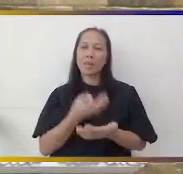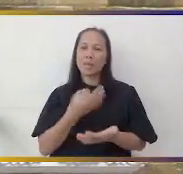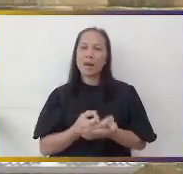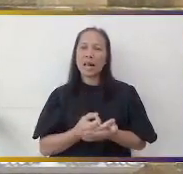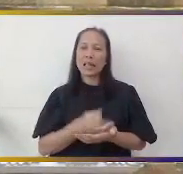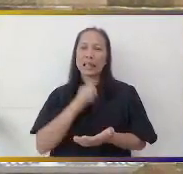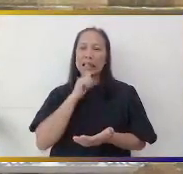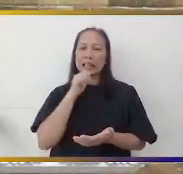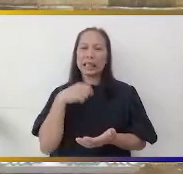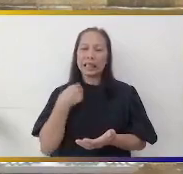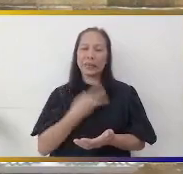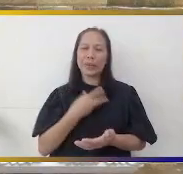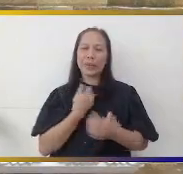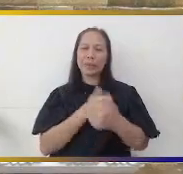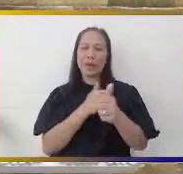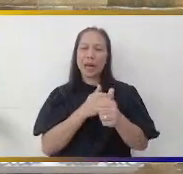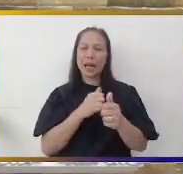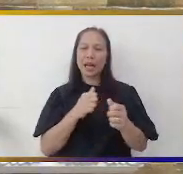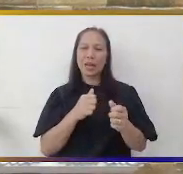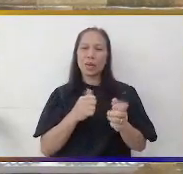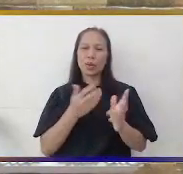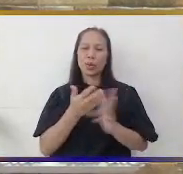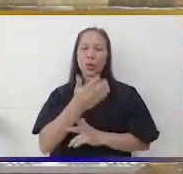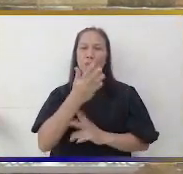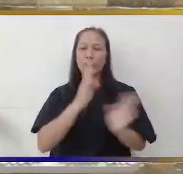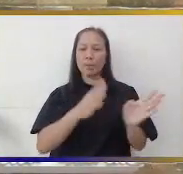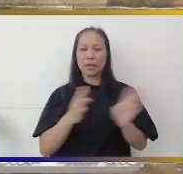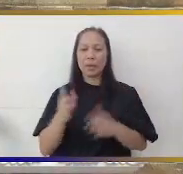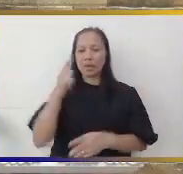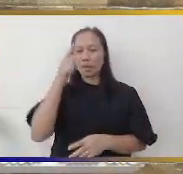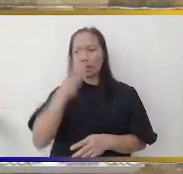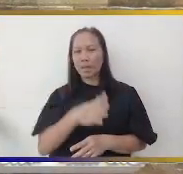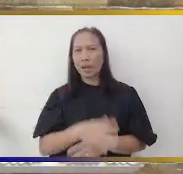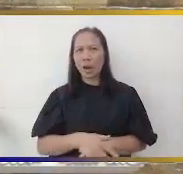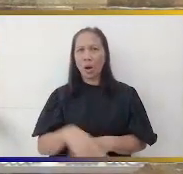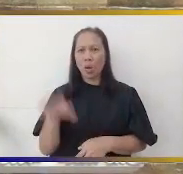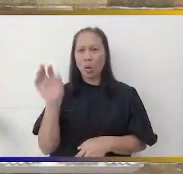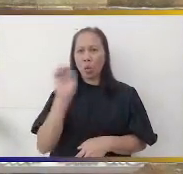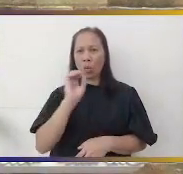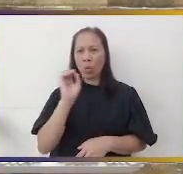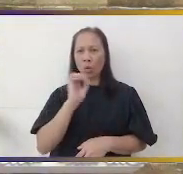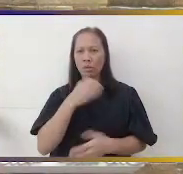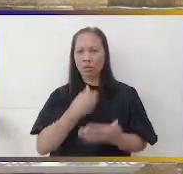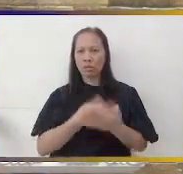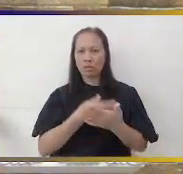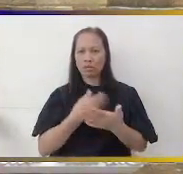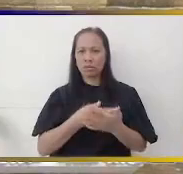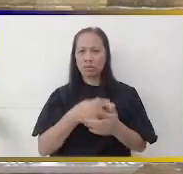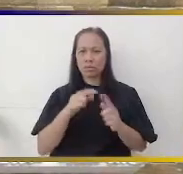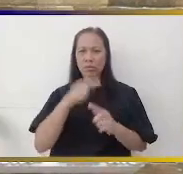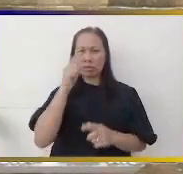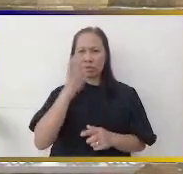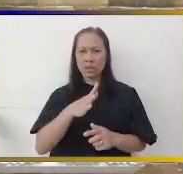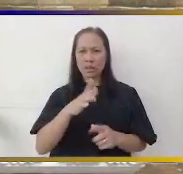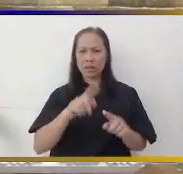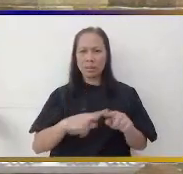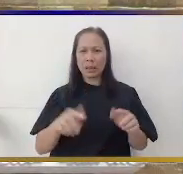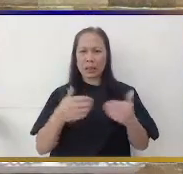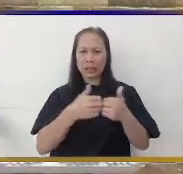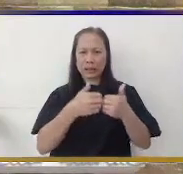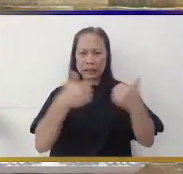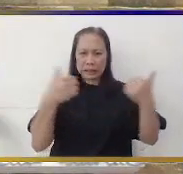sinunod ayon sa plano ng Diyos hindi ka palapit sa Diyos ilalayo ka niyan sa